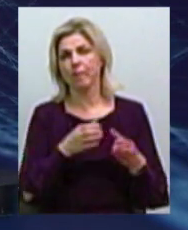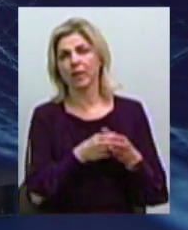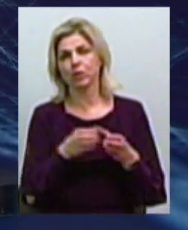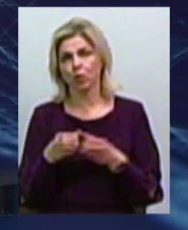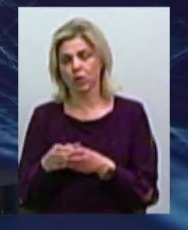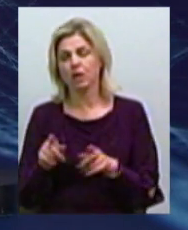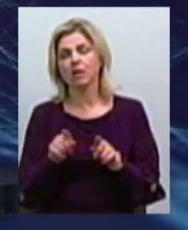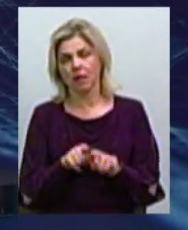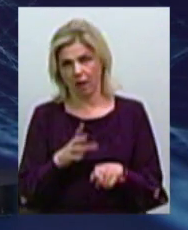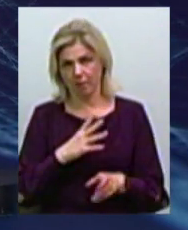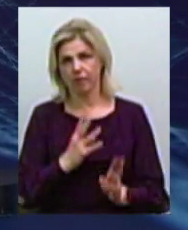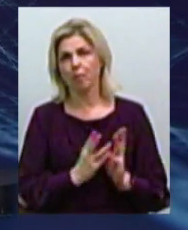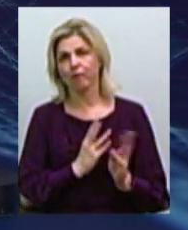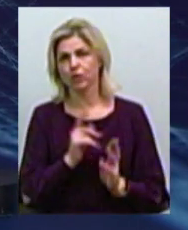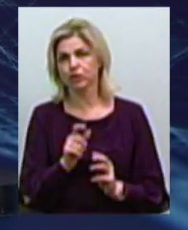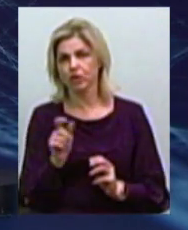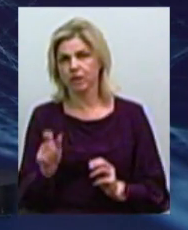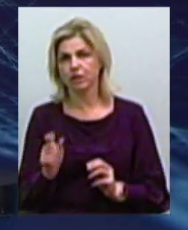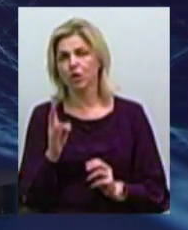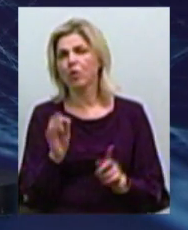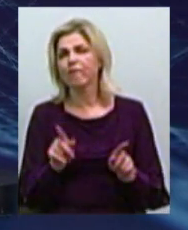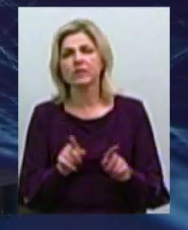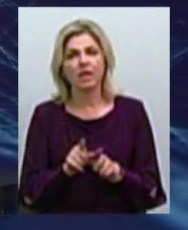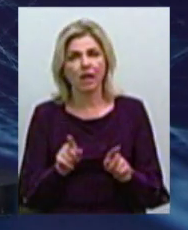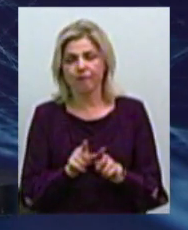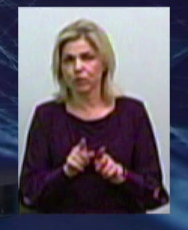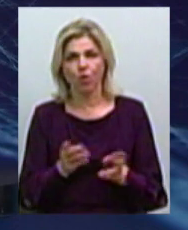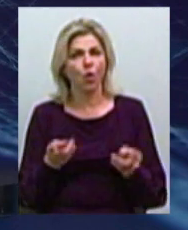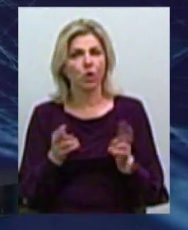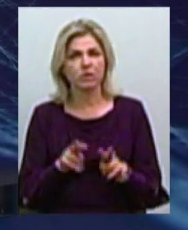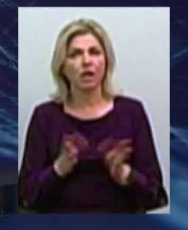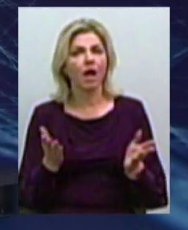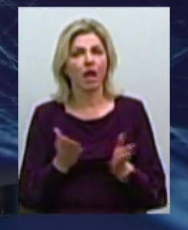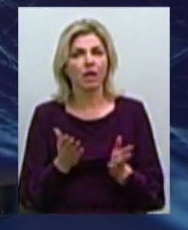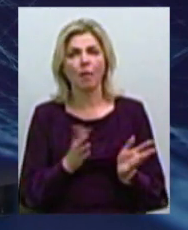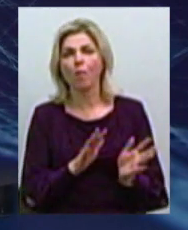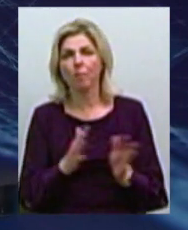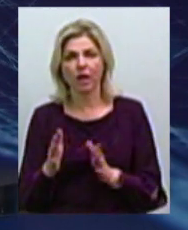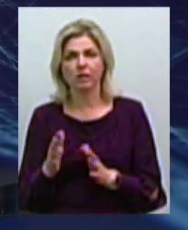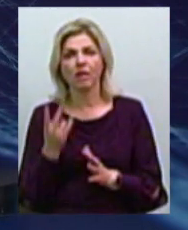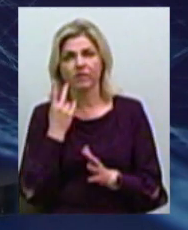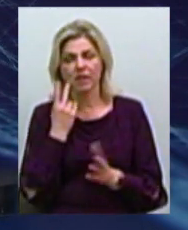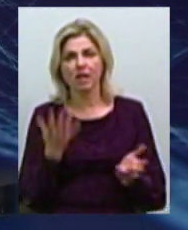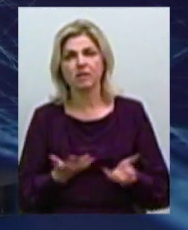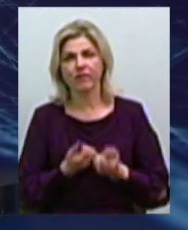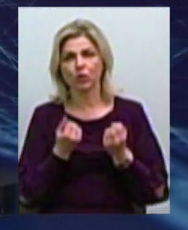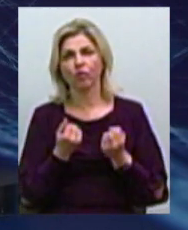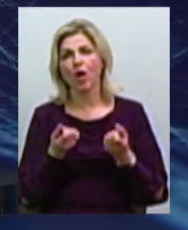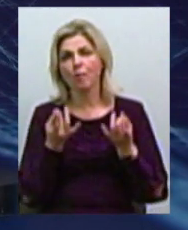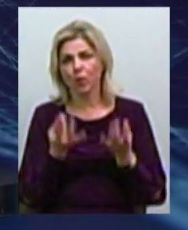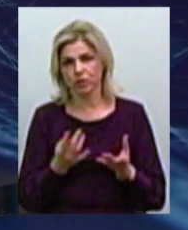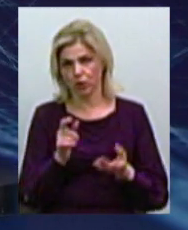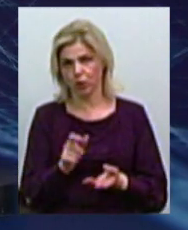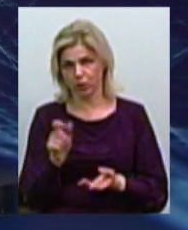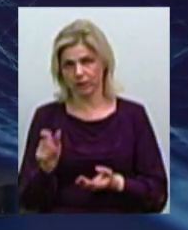такі доброчинці. Але все рівно залишалися якісь моменти. Завжди рятували прості люди. От саме